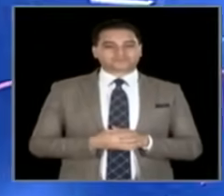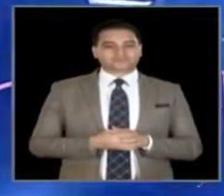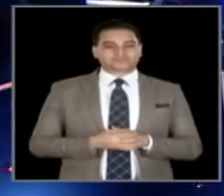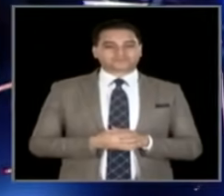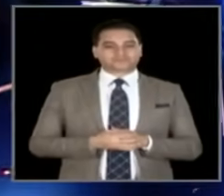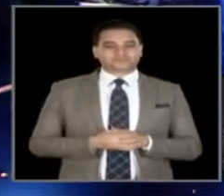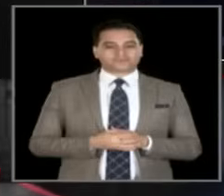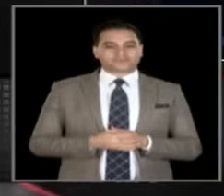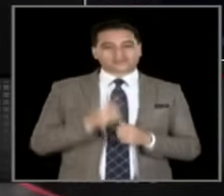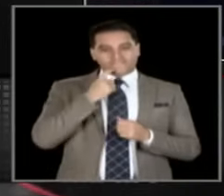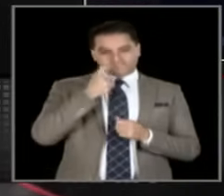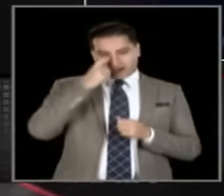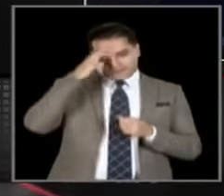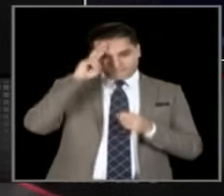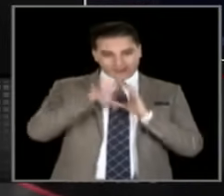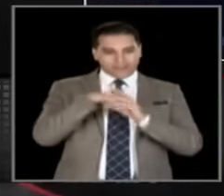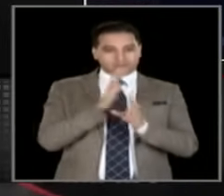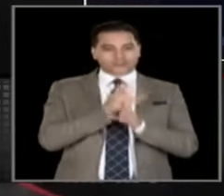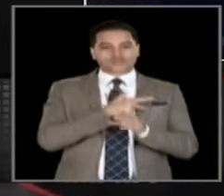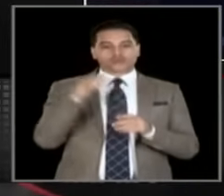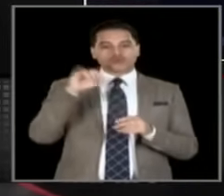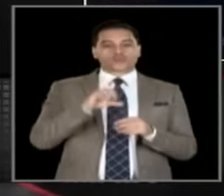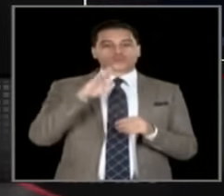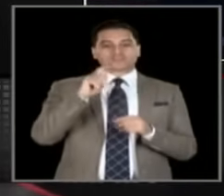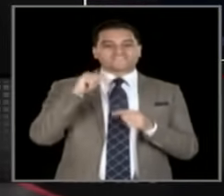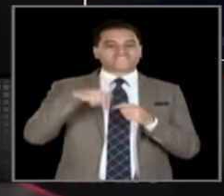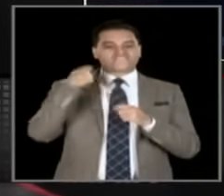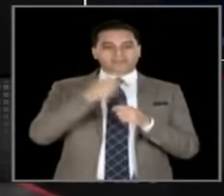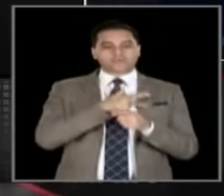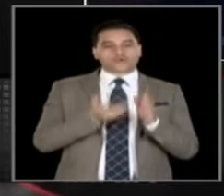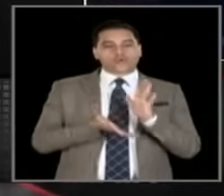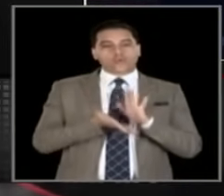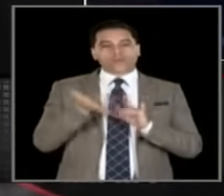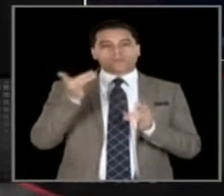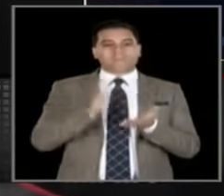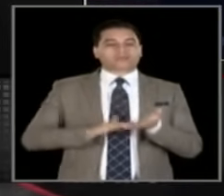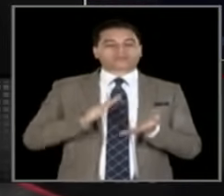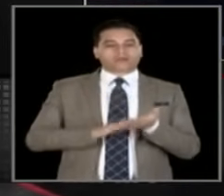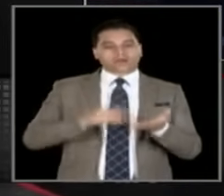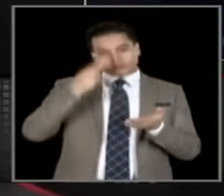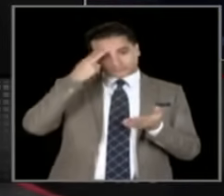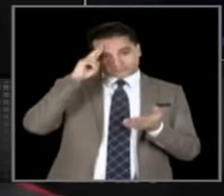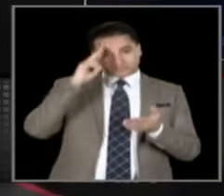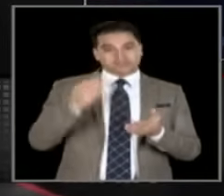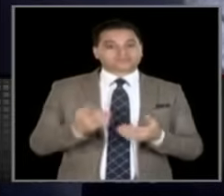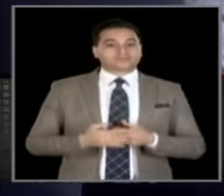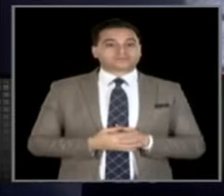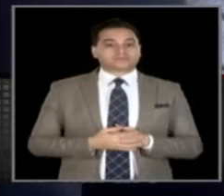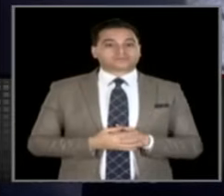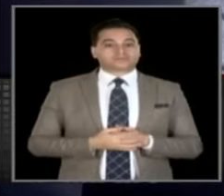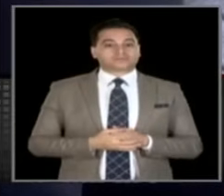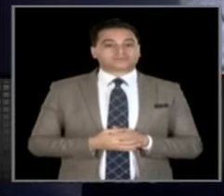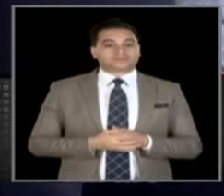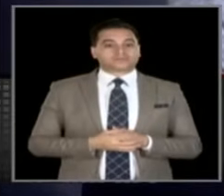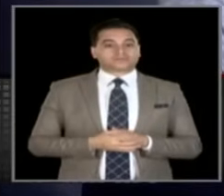الثاني فنون من هو الفنان الذي قام بدور يوسف في فيلم هروب الراري